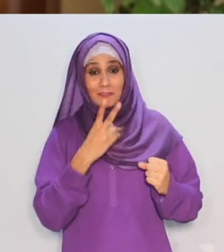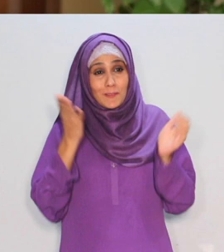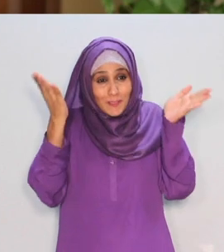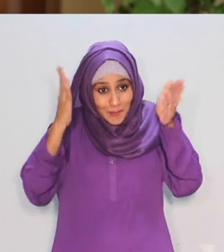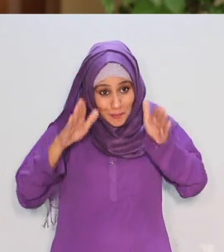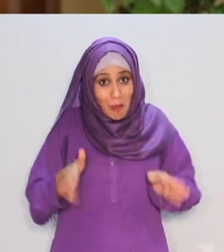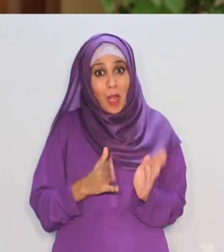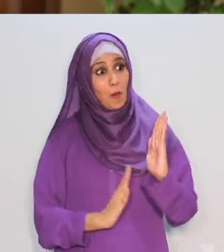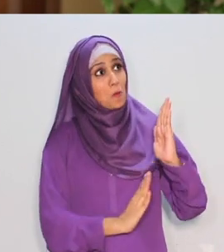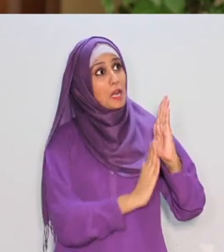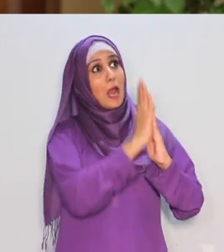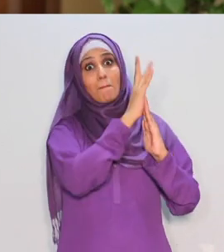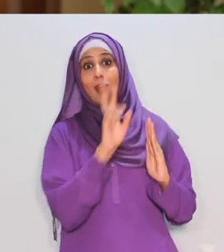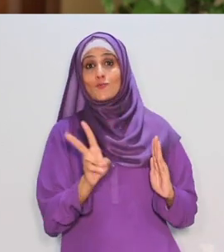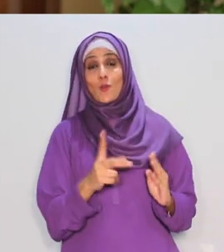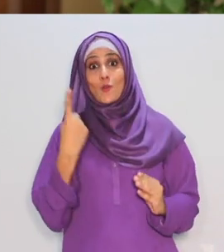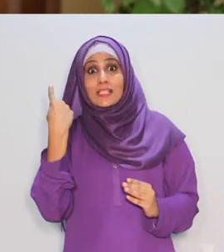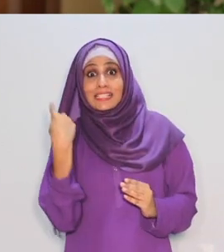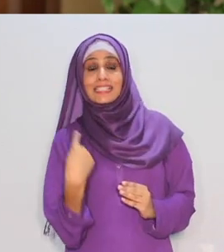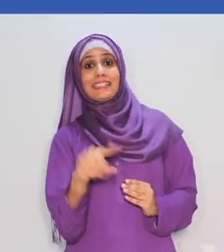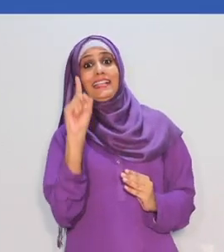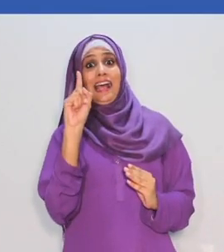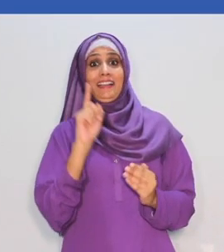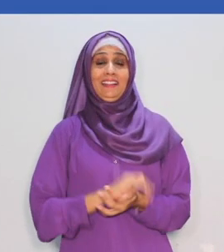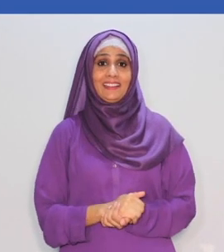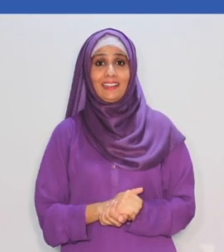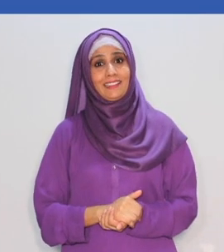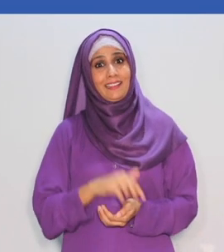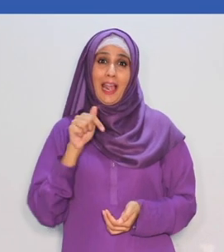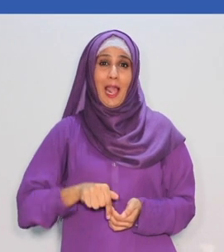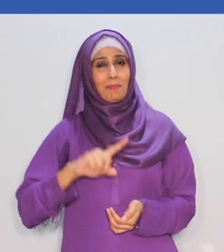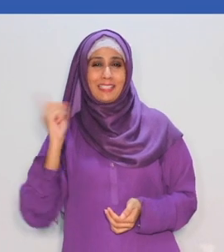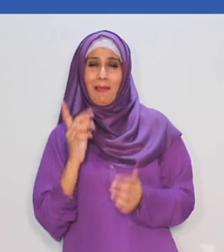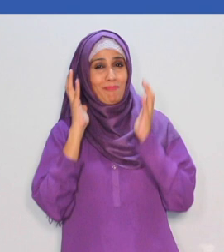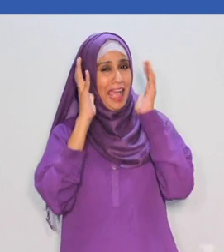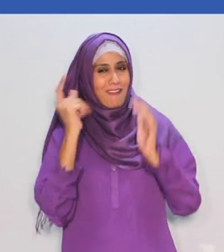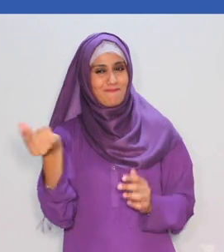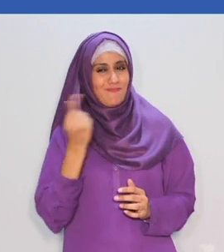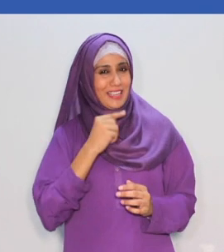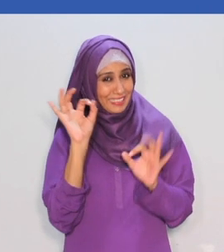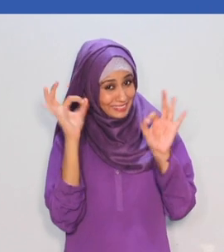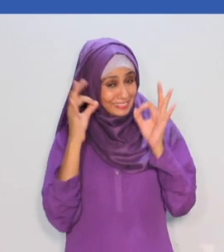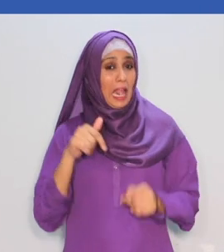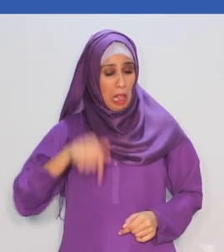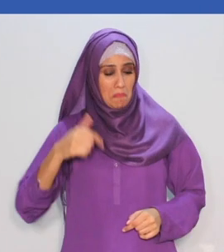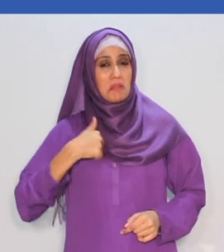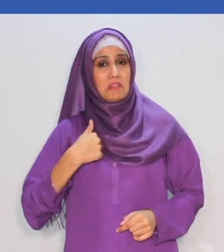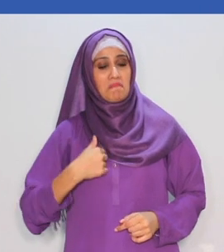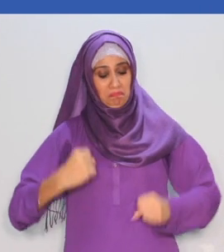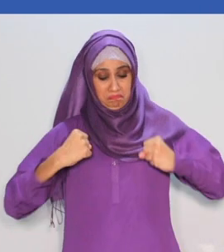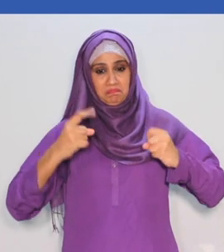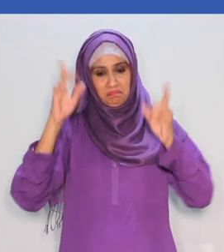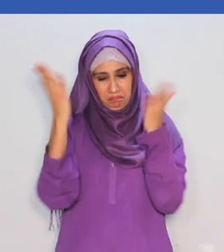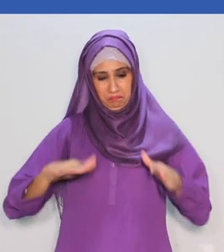भी हो गया था और कद भी अच्छा नजर आ रहा था। अब तो कोई मेरा मजाक नहीं उड़ाएगा, अब मैं बिल्कुल सही लग रहा